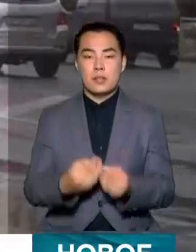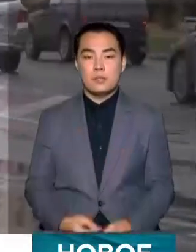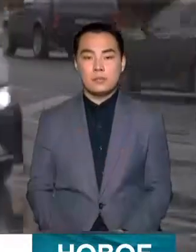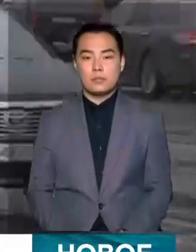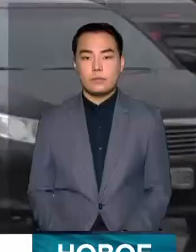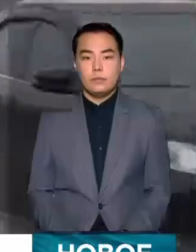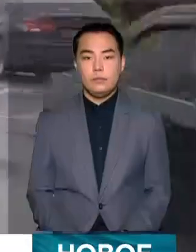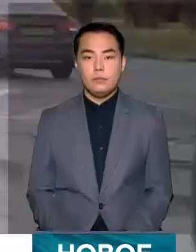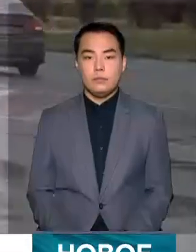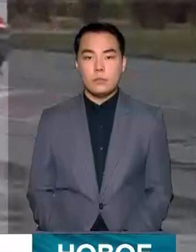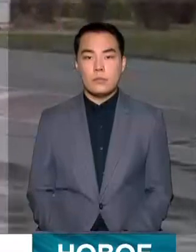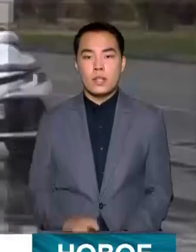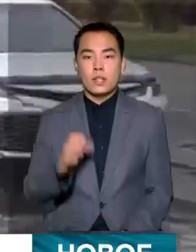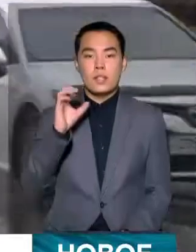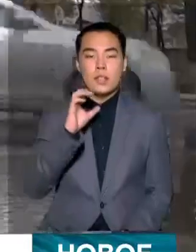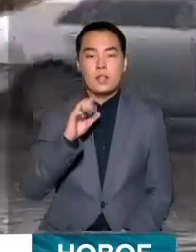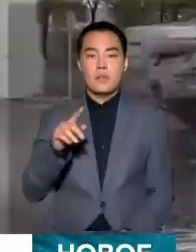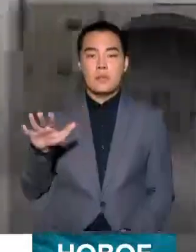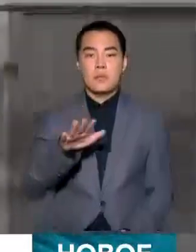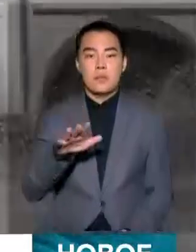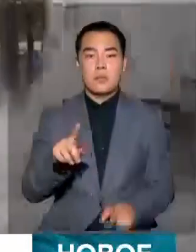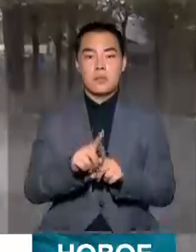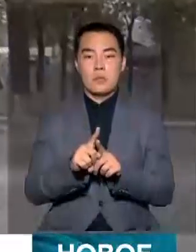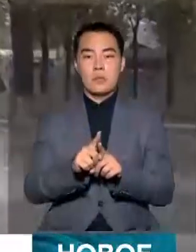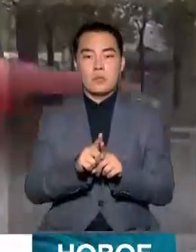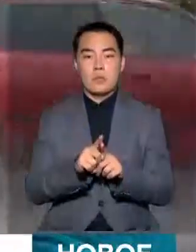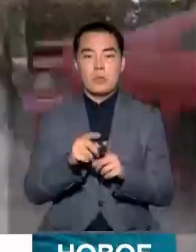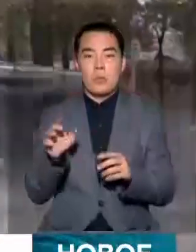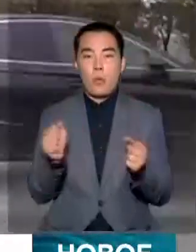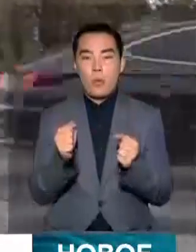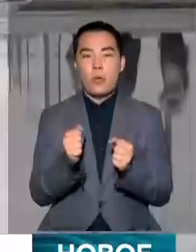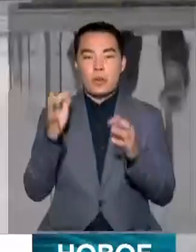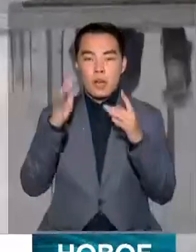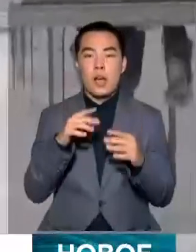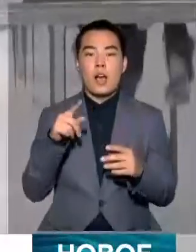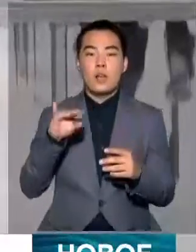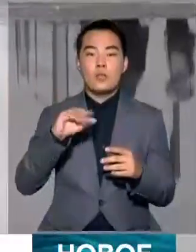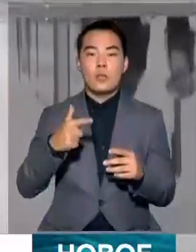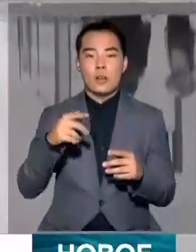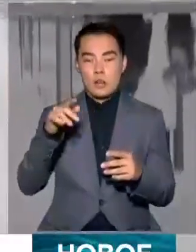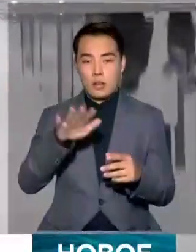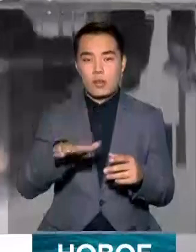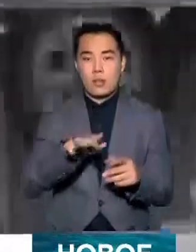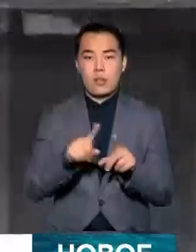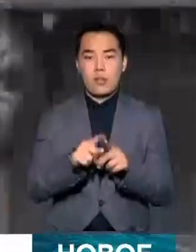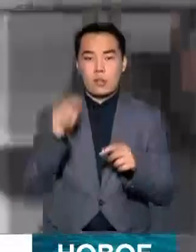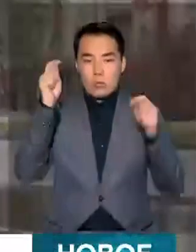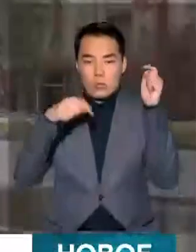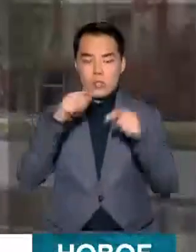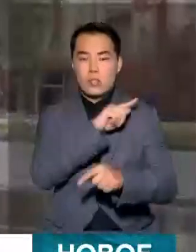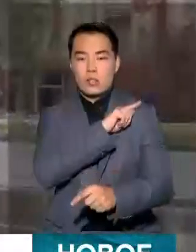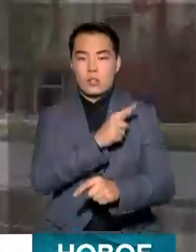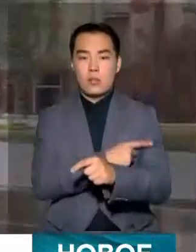север погружается в зиму, южные регионы страдают от проливных дождей. В Жамбылской области вот уже 5-е сутки не прекращается ливень.